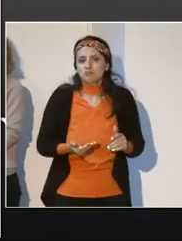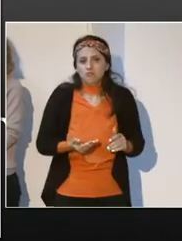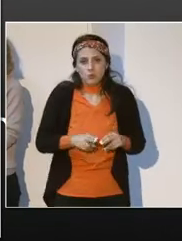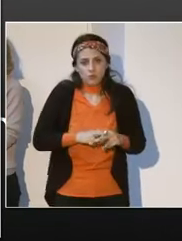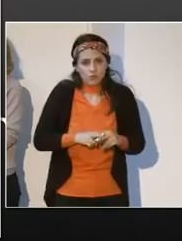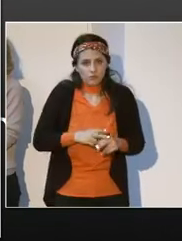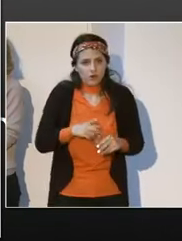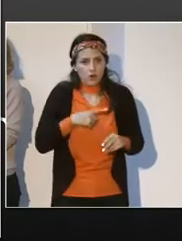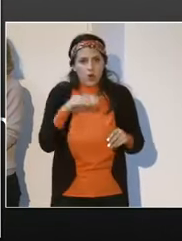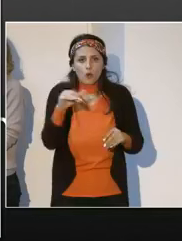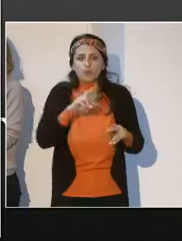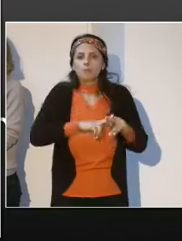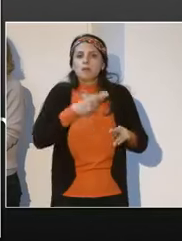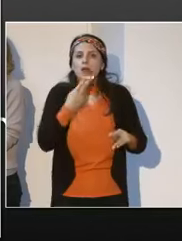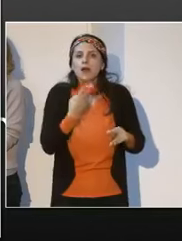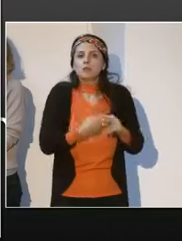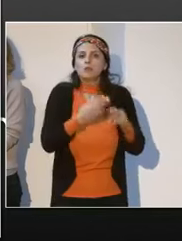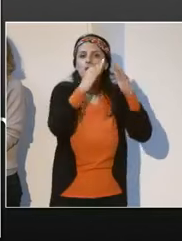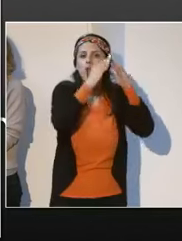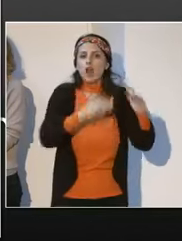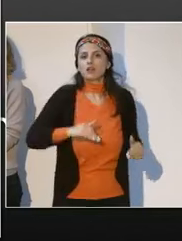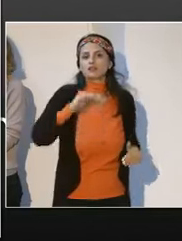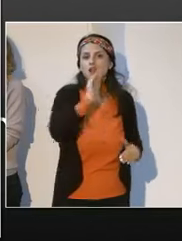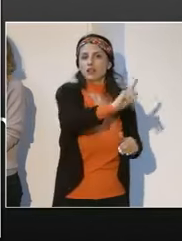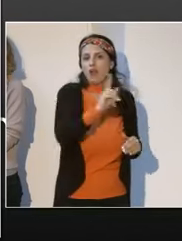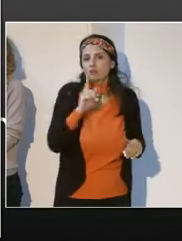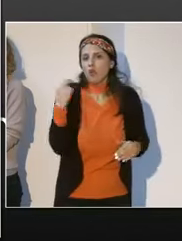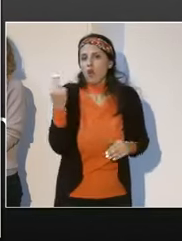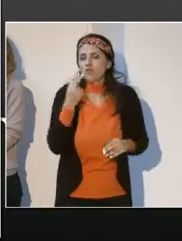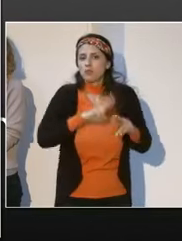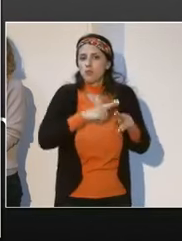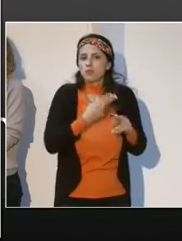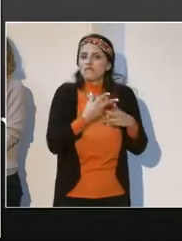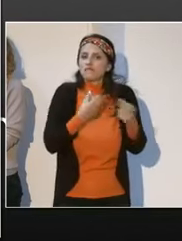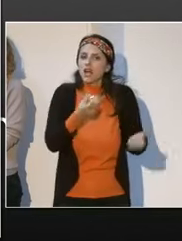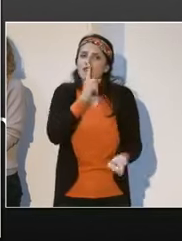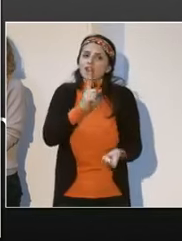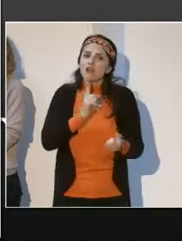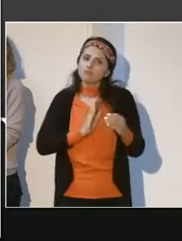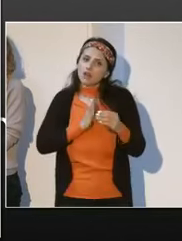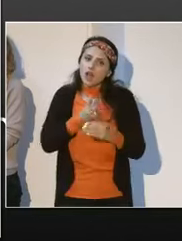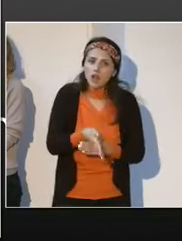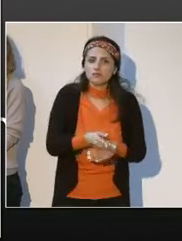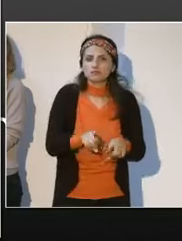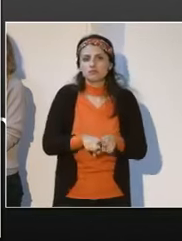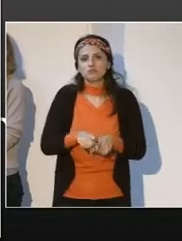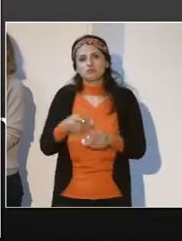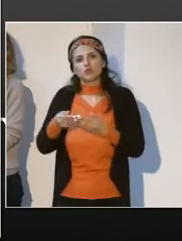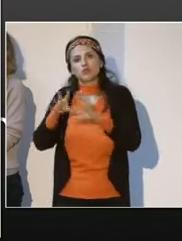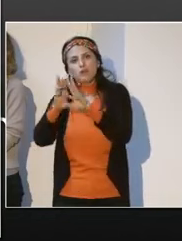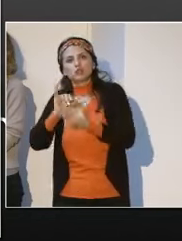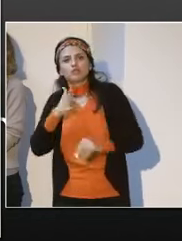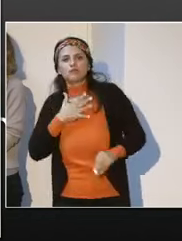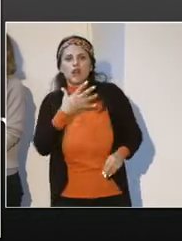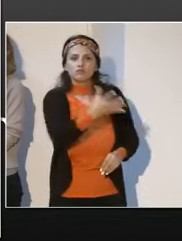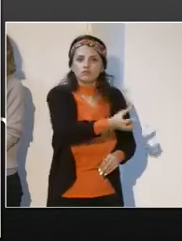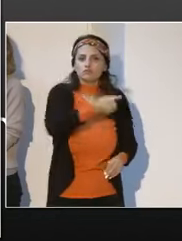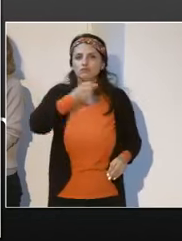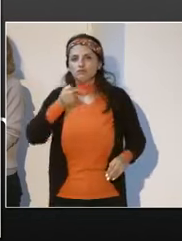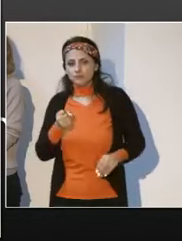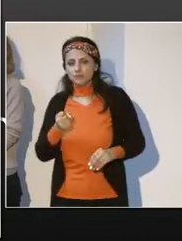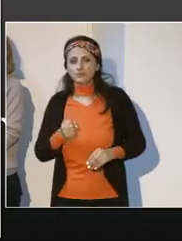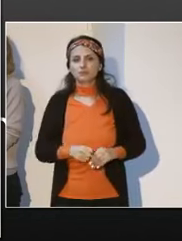sistemul de protectie fara a avea acces la posibilele familie adoptatoare daca la sfarsitul lunii iunie